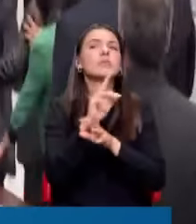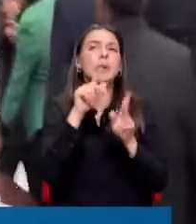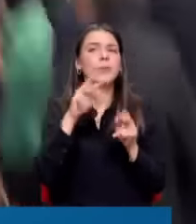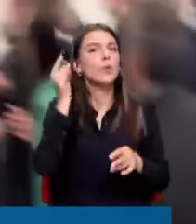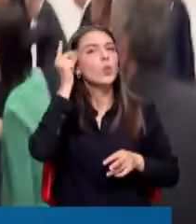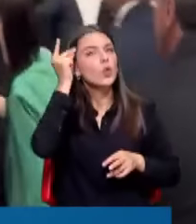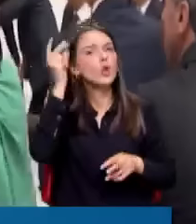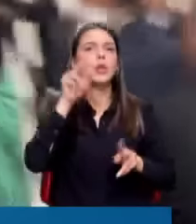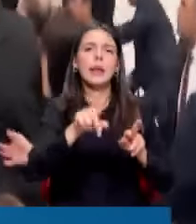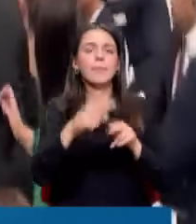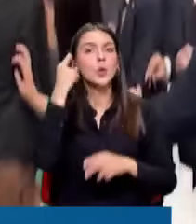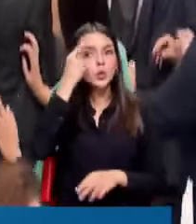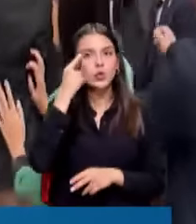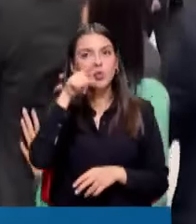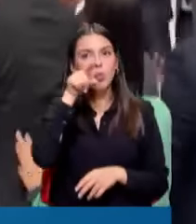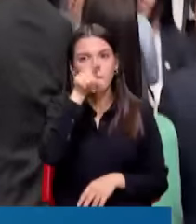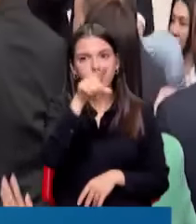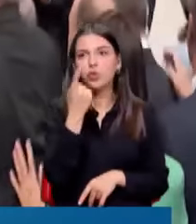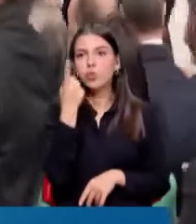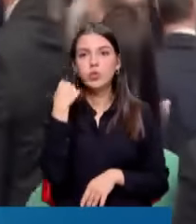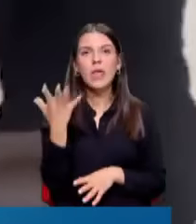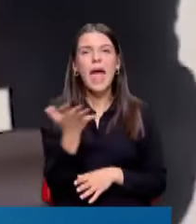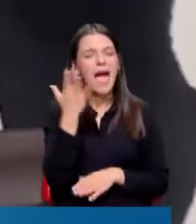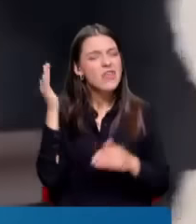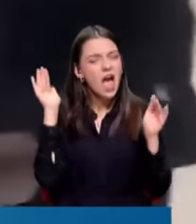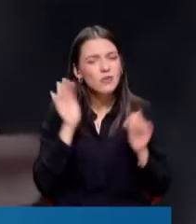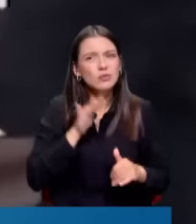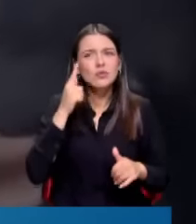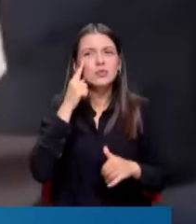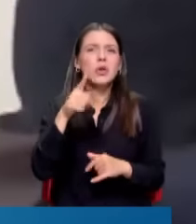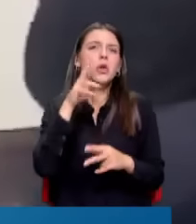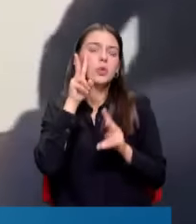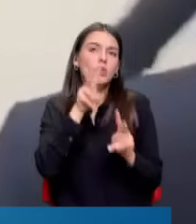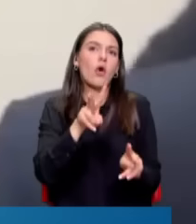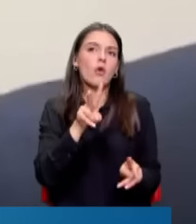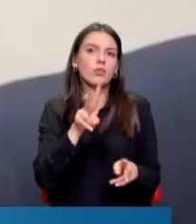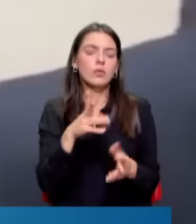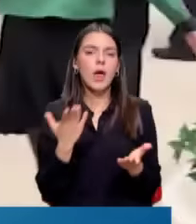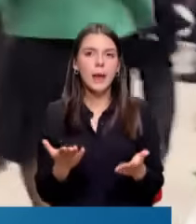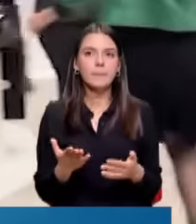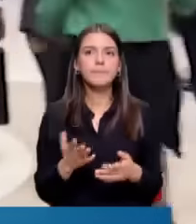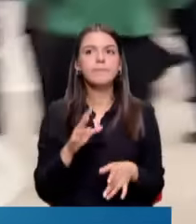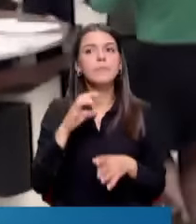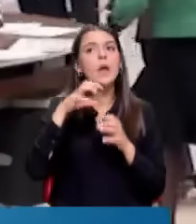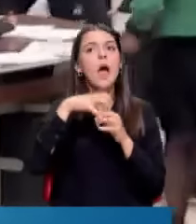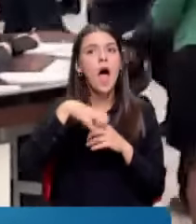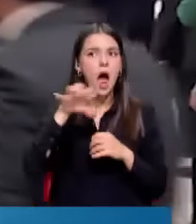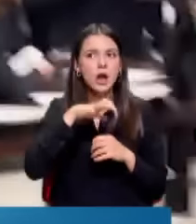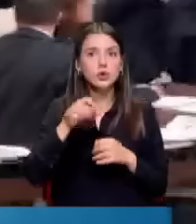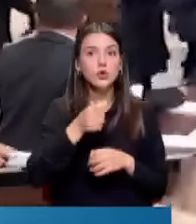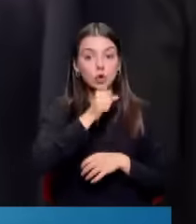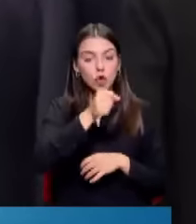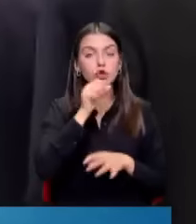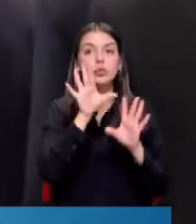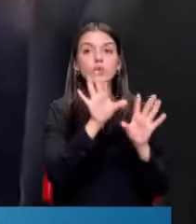diye düşünüyor. Bunu dün en alçakça biçimde gerçekleştirdiler. Yani ayrıca kürsü